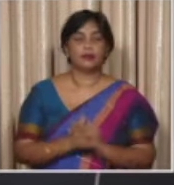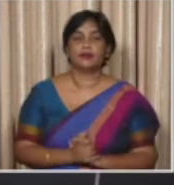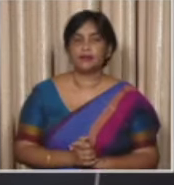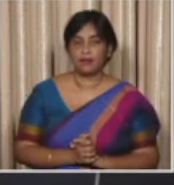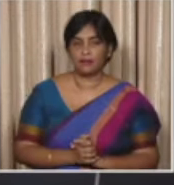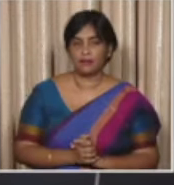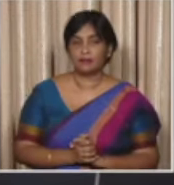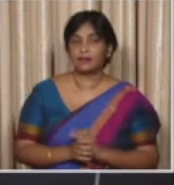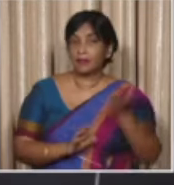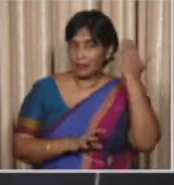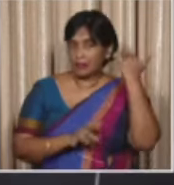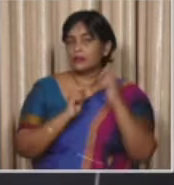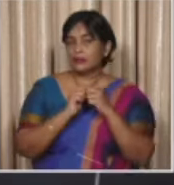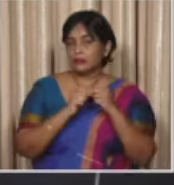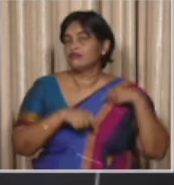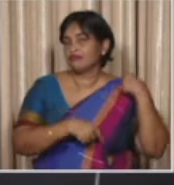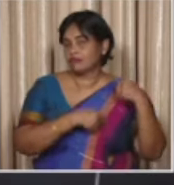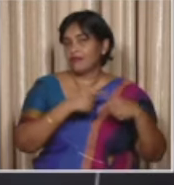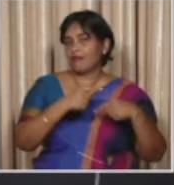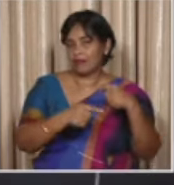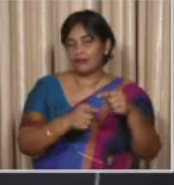තියෙනවා. ඒ වෙලාවේ ඇති වෙච්ච එක තමයි ඔය එන්නේ දිගට.